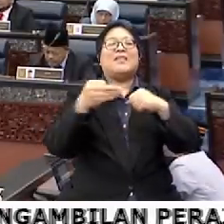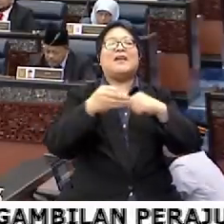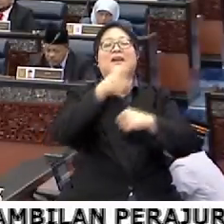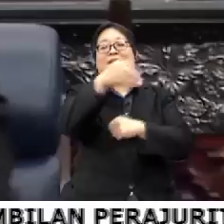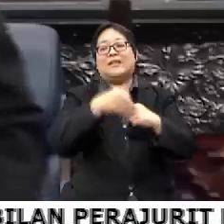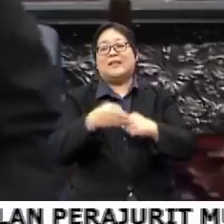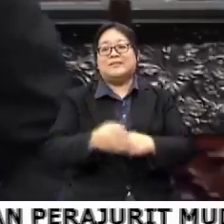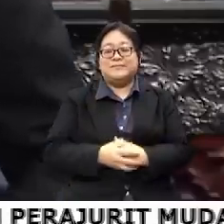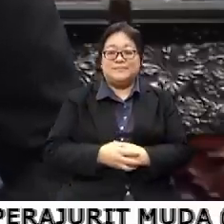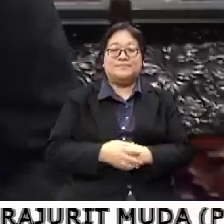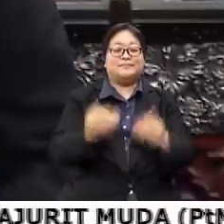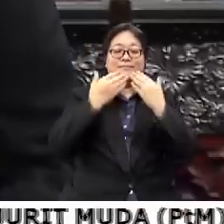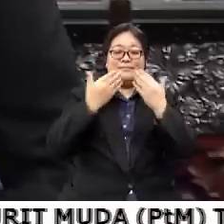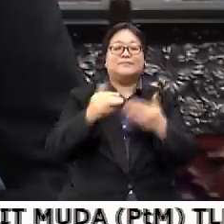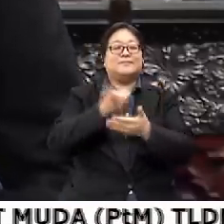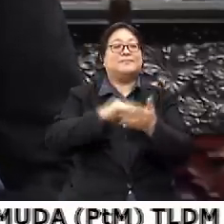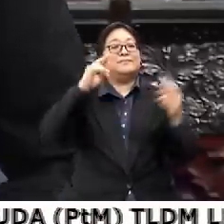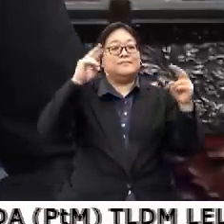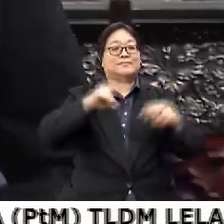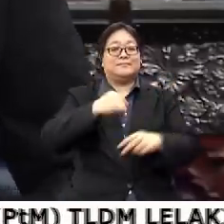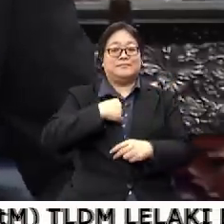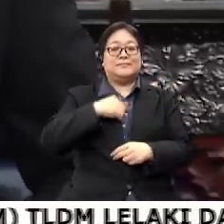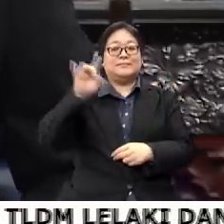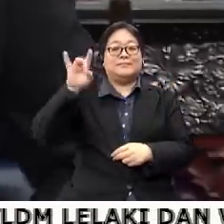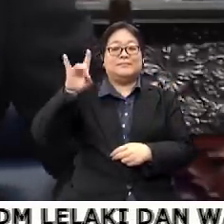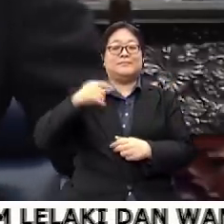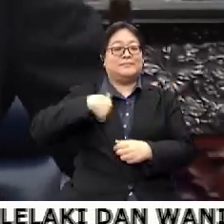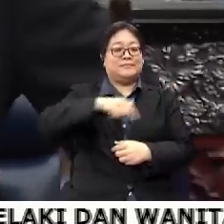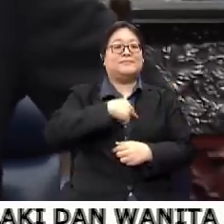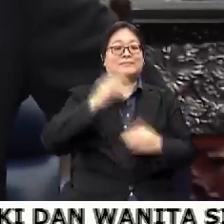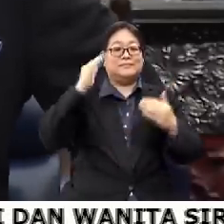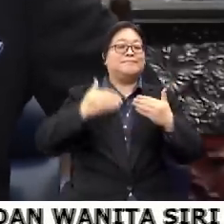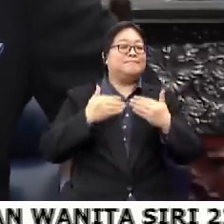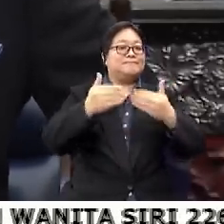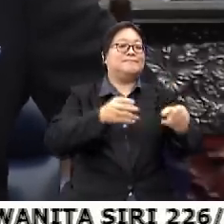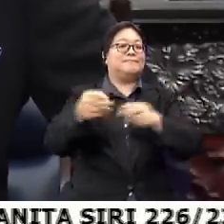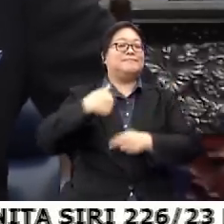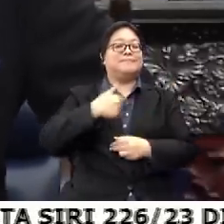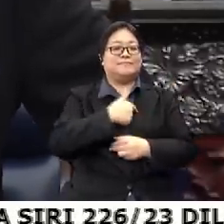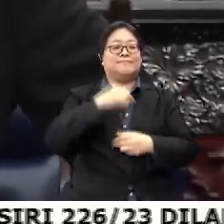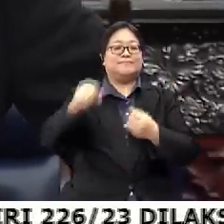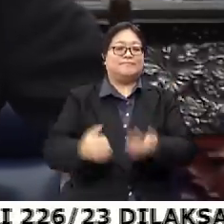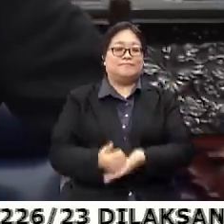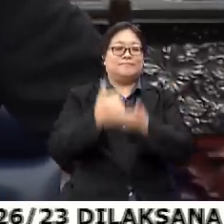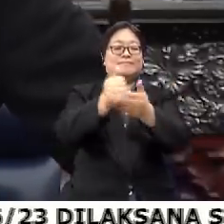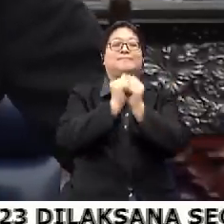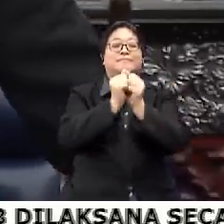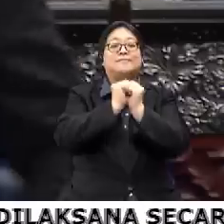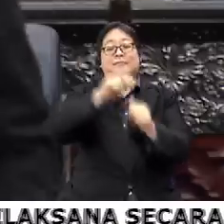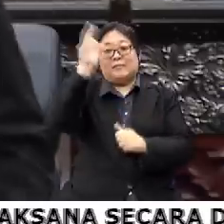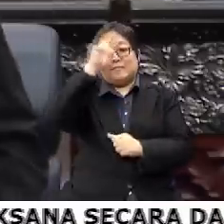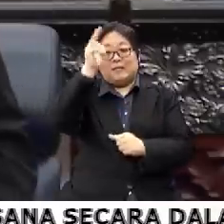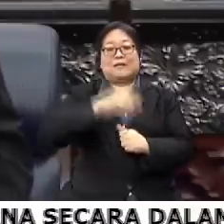fitnah. Terima kasih. Jadi itulah pandangan saya dan insyaAllah kita akan teruskan usaha kita untuk membantu bersama-sama